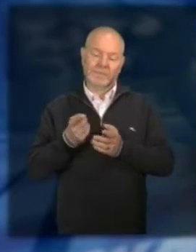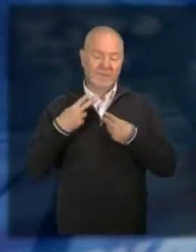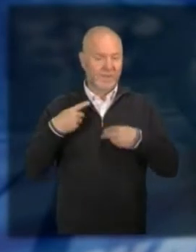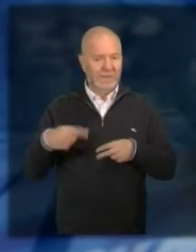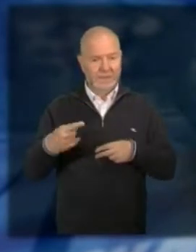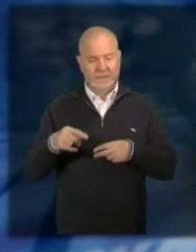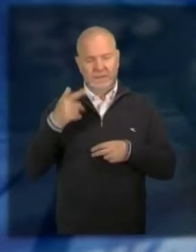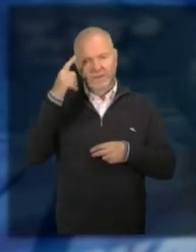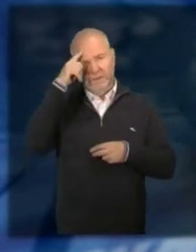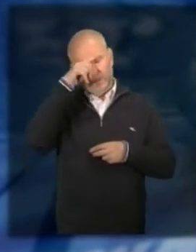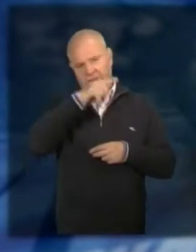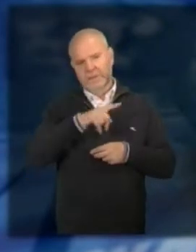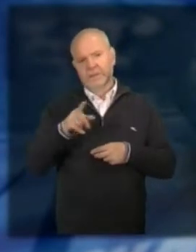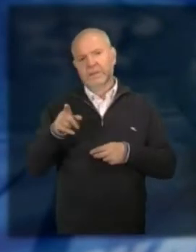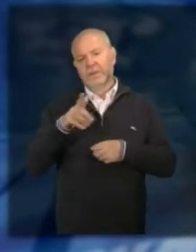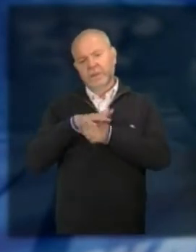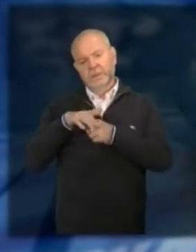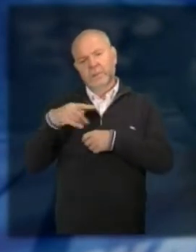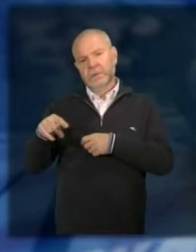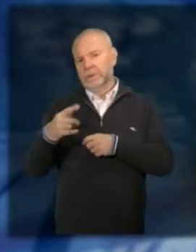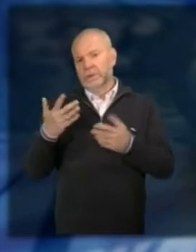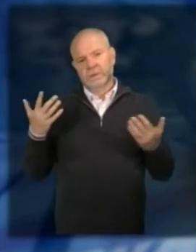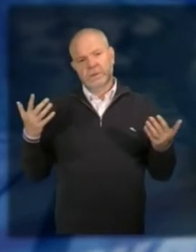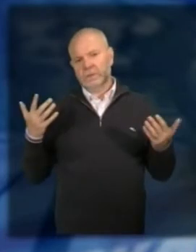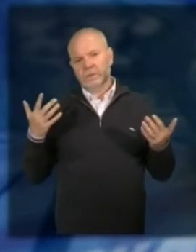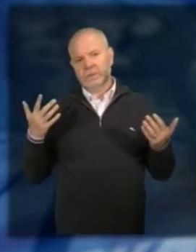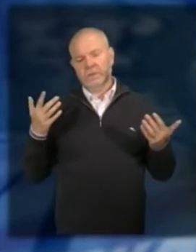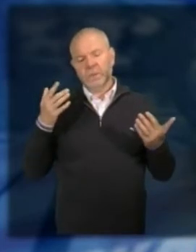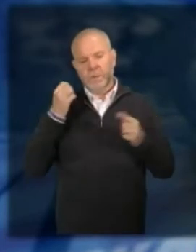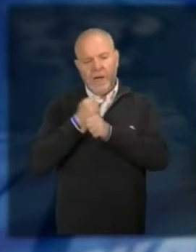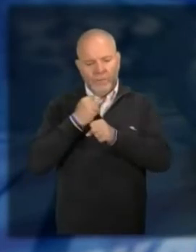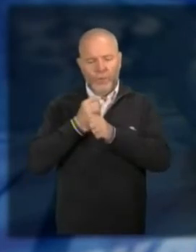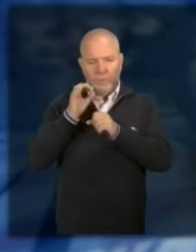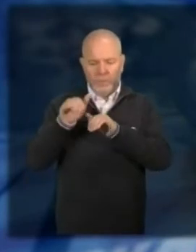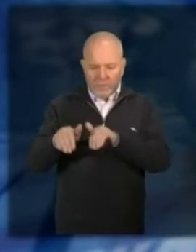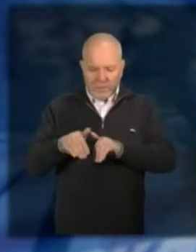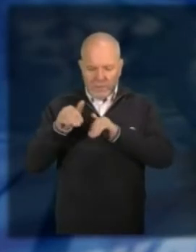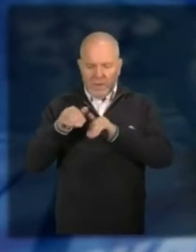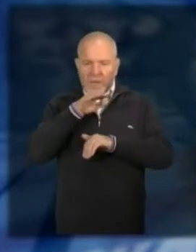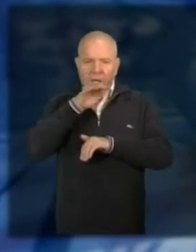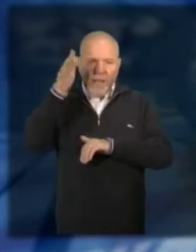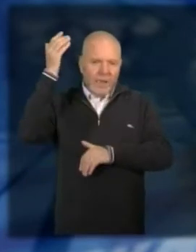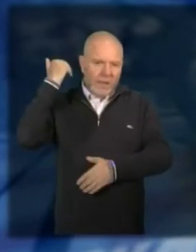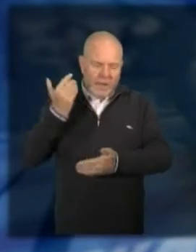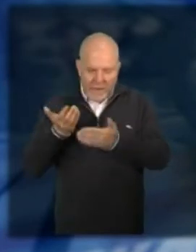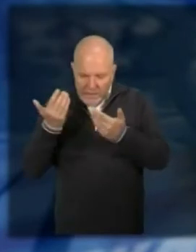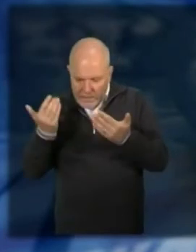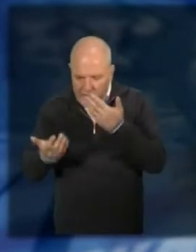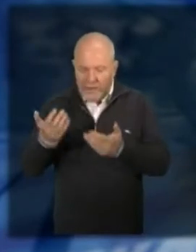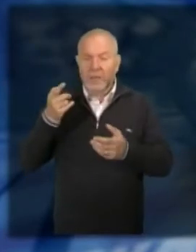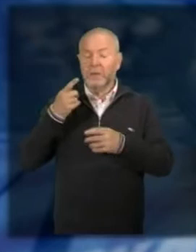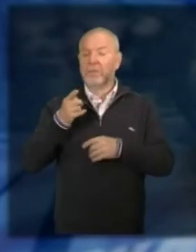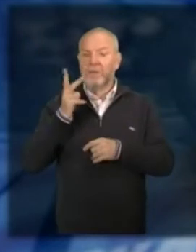sono tutte e due archeologi, è una famiglia completamente di archeologi e hanno il desiderio di tornare a Palmira, è